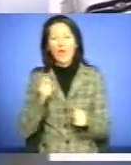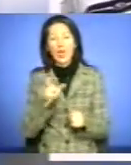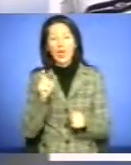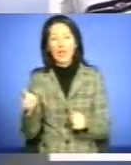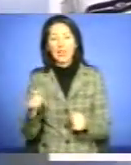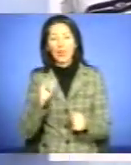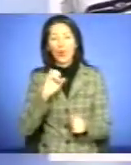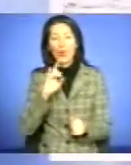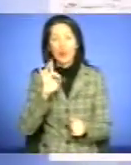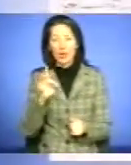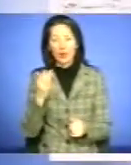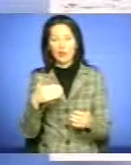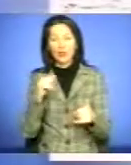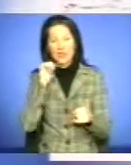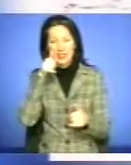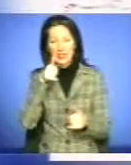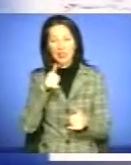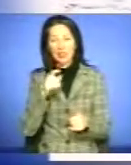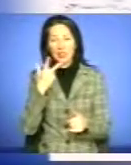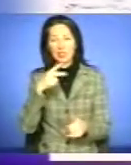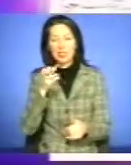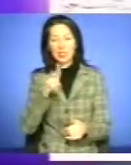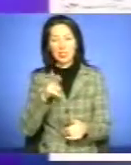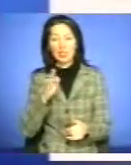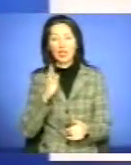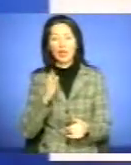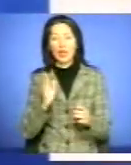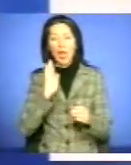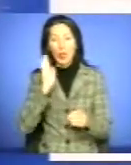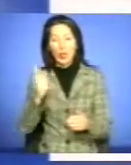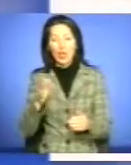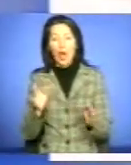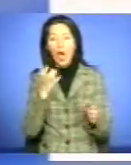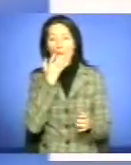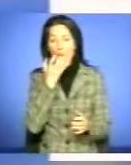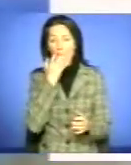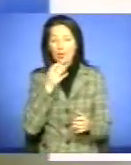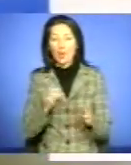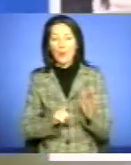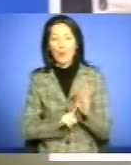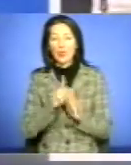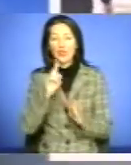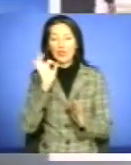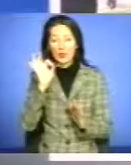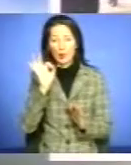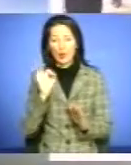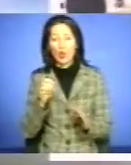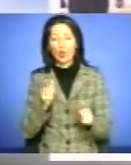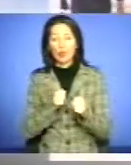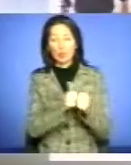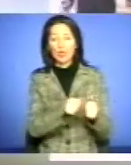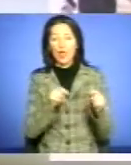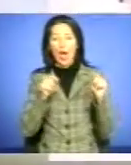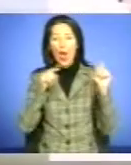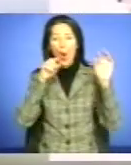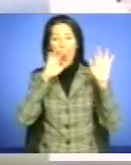Вже завтра, 30 січня, синоптики обіцяють потепління. Підвищення температури супроводжуватиметься опадами у вигляді